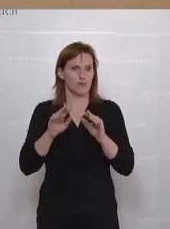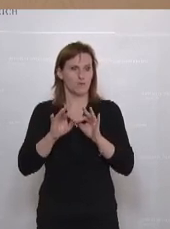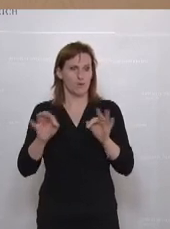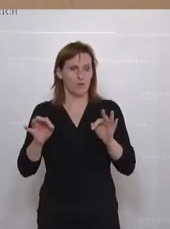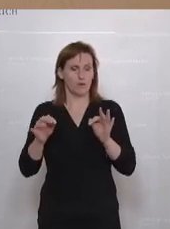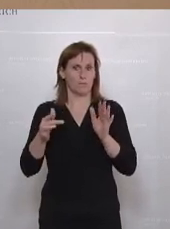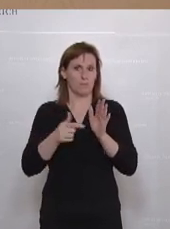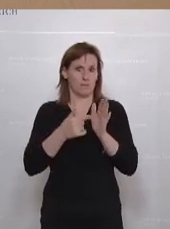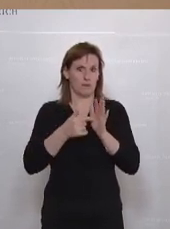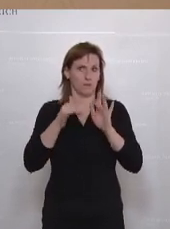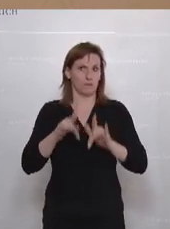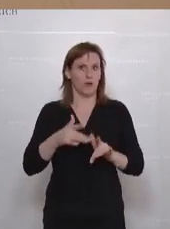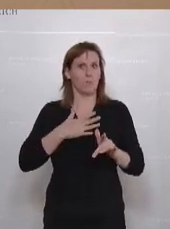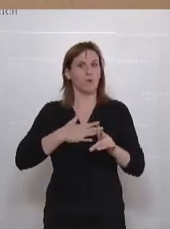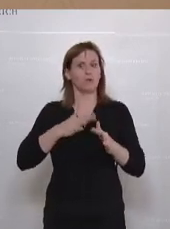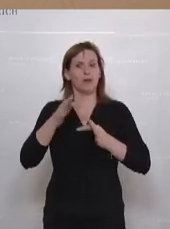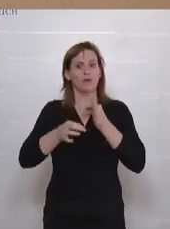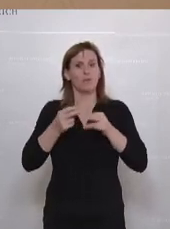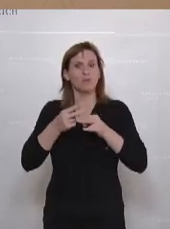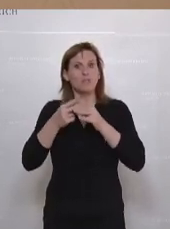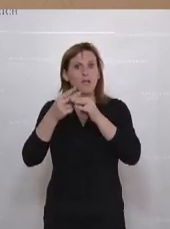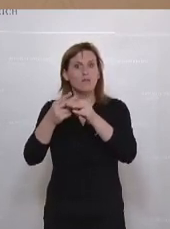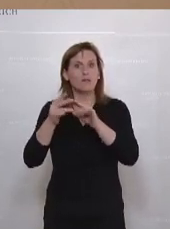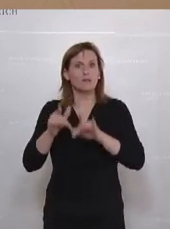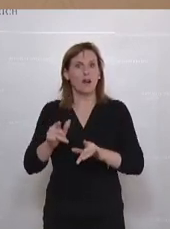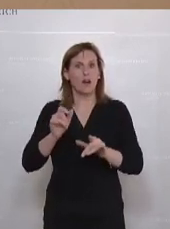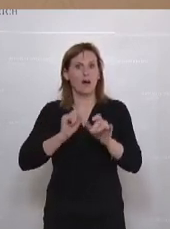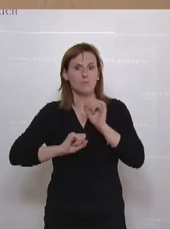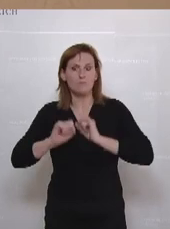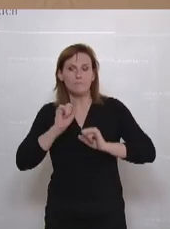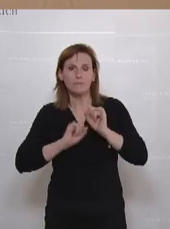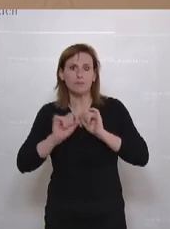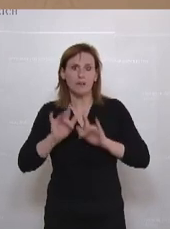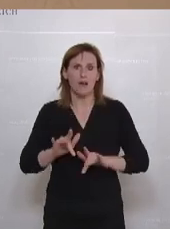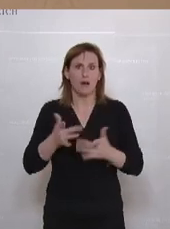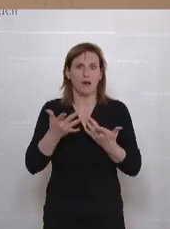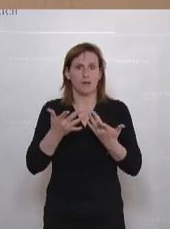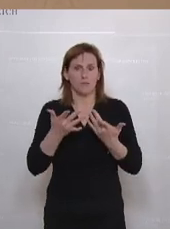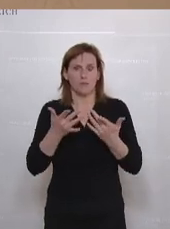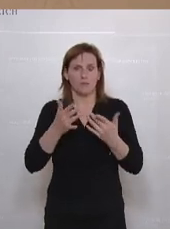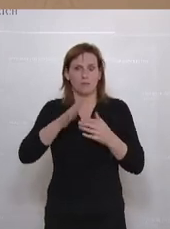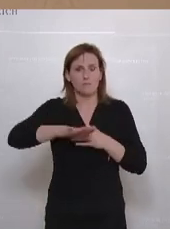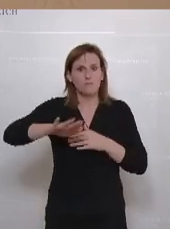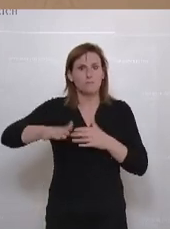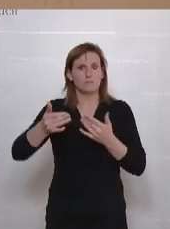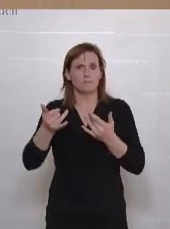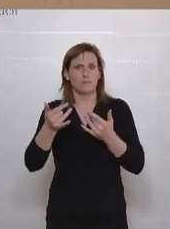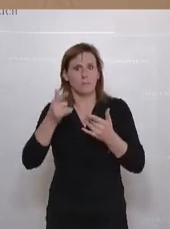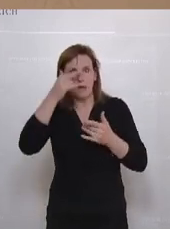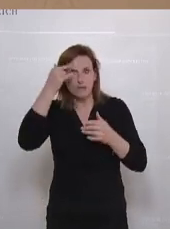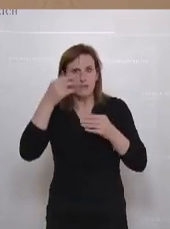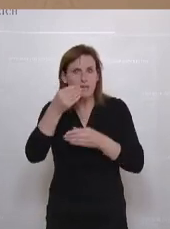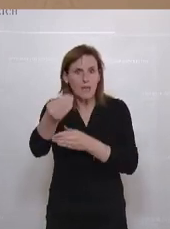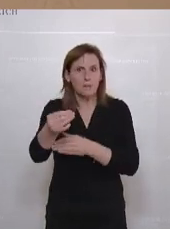Am liebsten würden wir Entwicklungshilfe immer direkt an den notleidenden Menschen geben, aber ein gewisses Minimum an Zusammenarbeit mit staatlichen